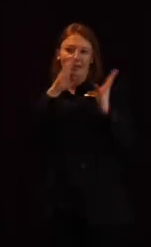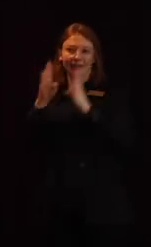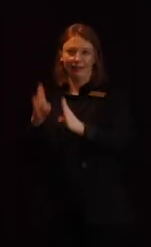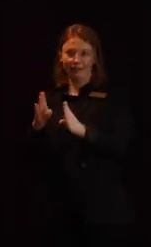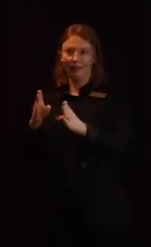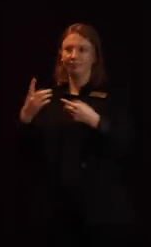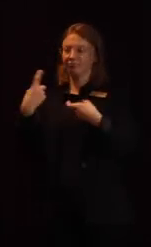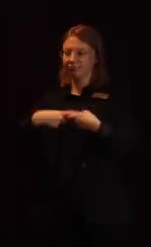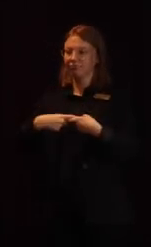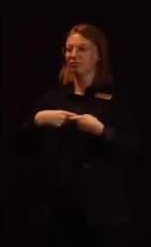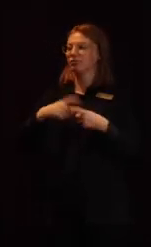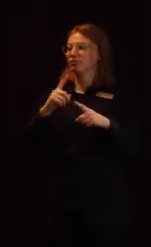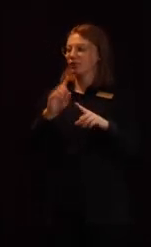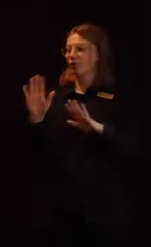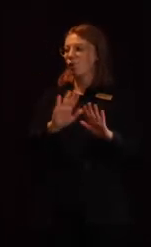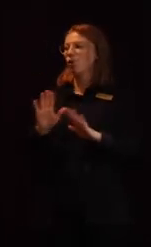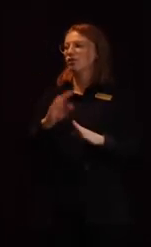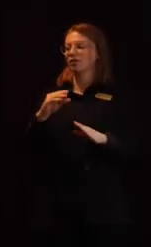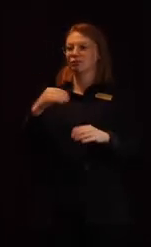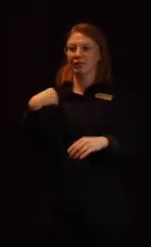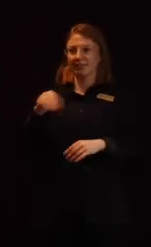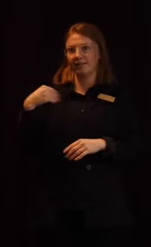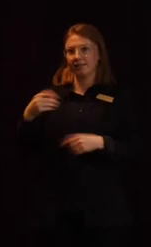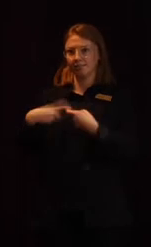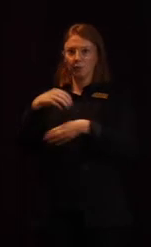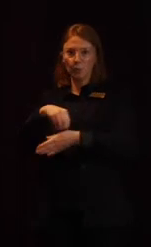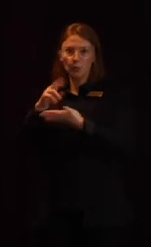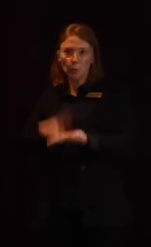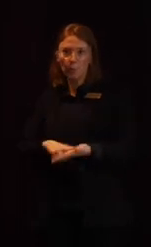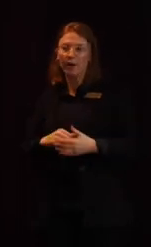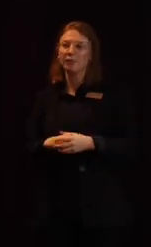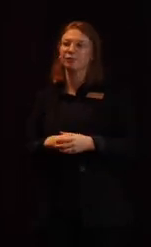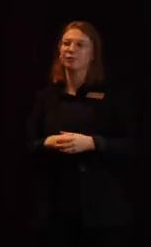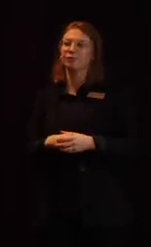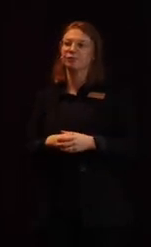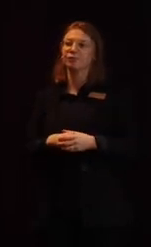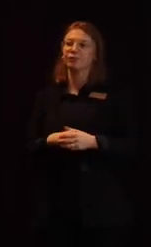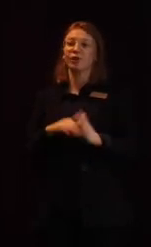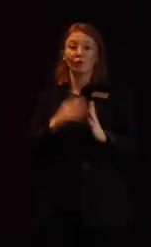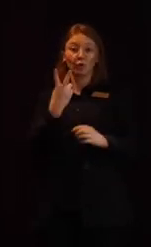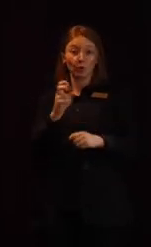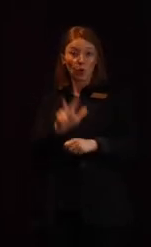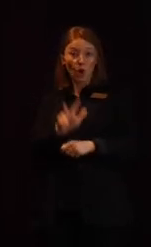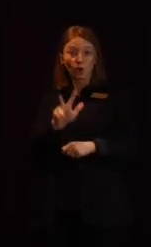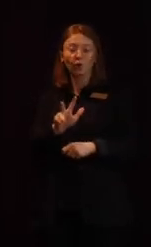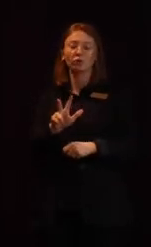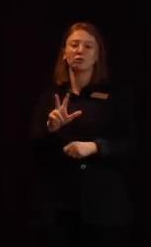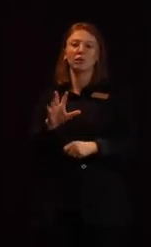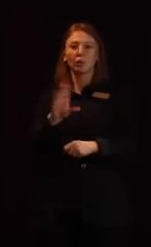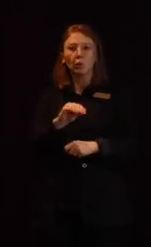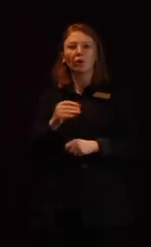inriktningen så får de här 6 centrum som finns i landet för sällsynta diagnoser stöd. Meningen är att man ska stärka den